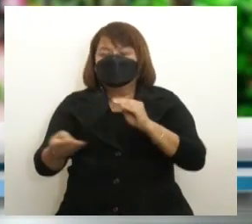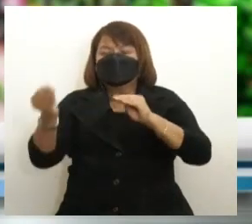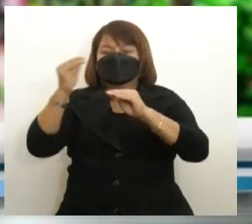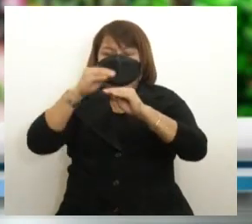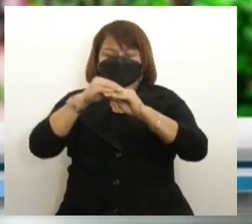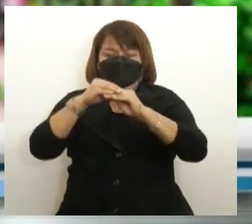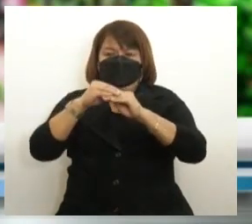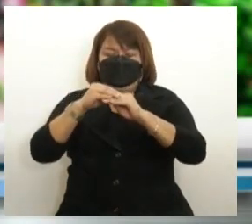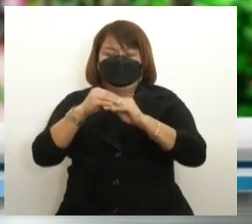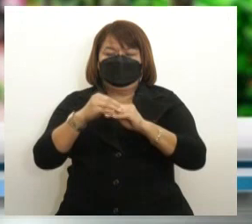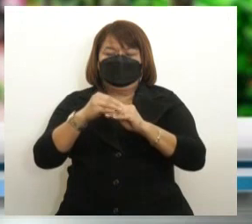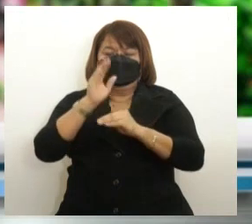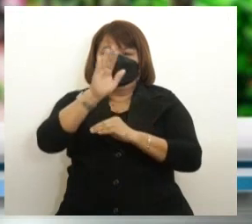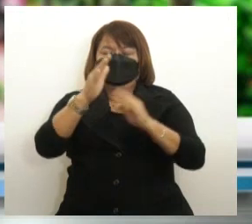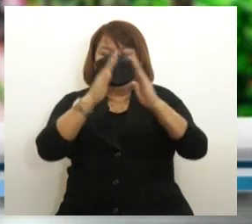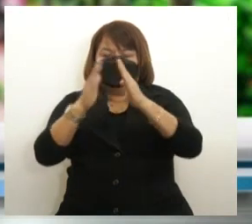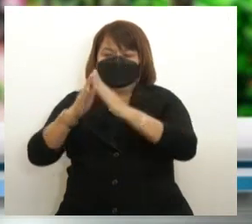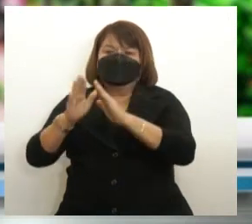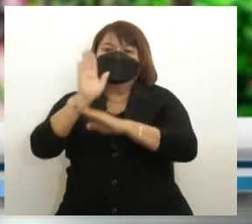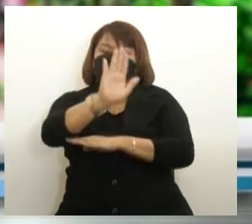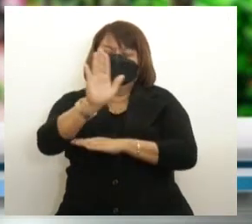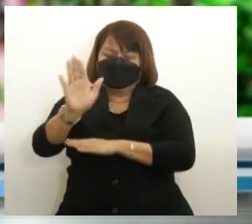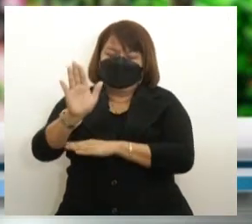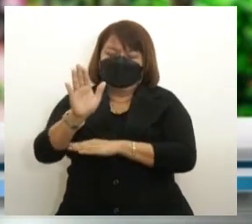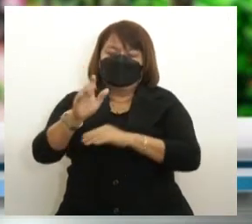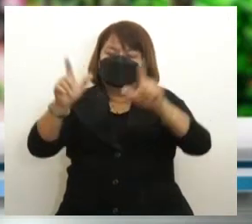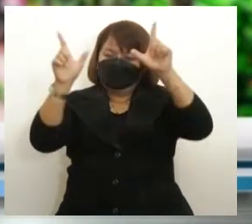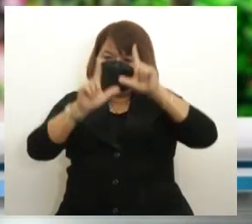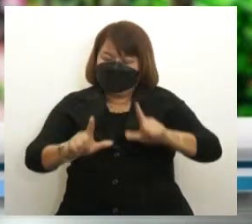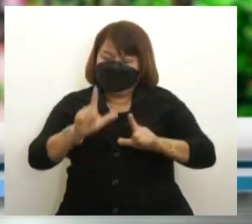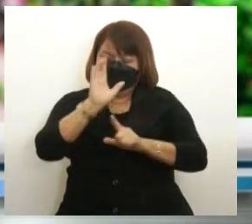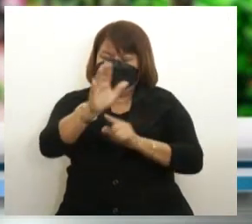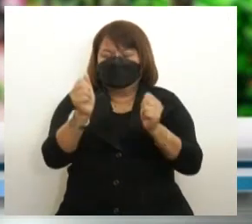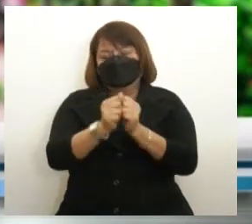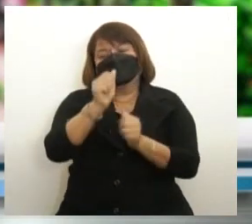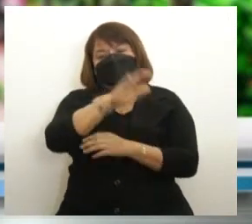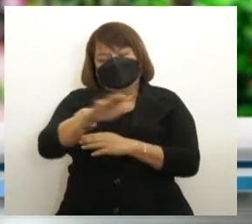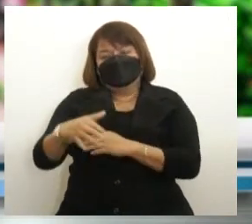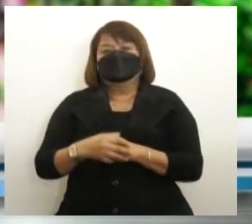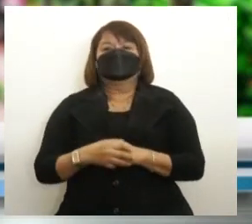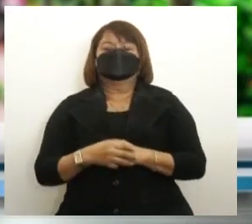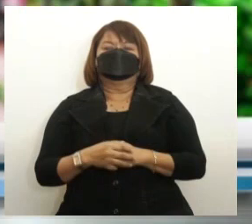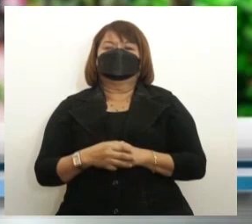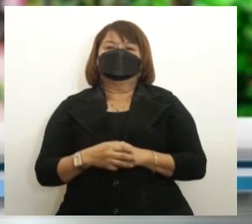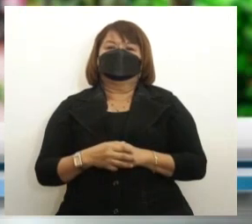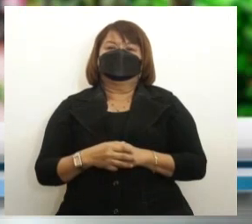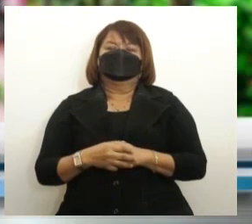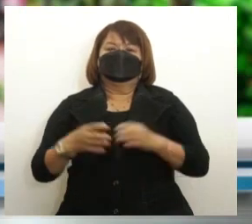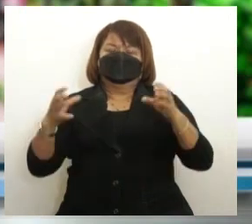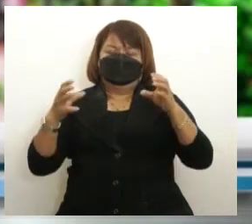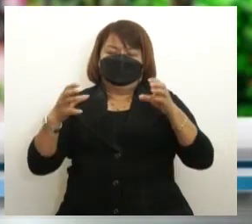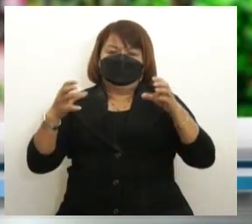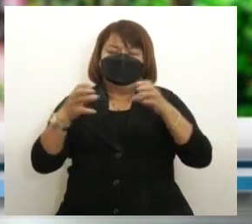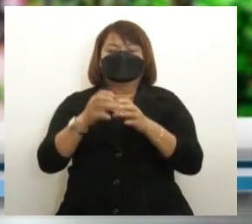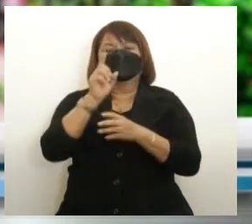และลักท้องถิ่นซึ่งรวมไปถึงคุณลักษณะที่บ่มเพาะให้กับนักเรียนนะคะซึ่งในตอนที่1เนี่ยมีชื่อตอ